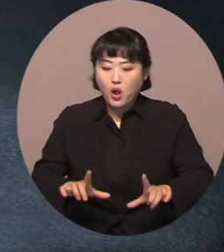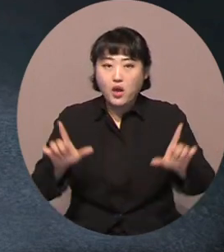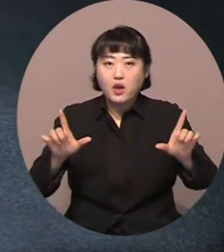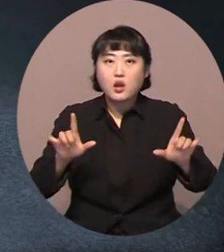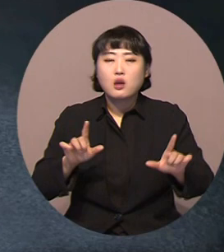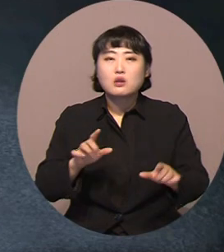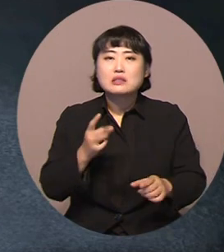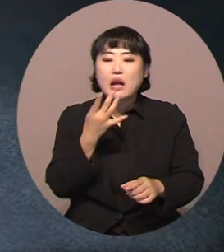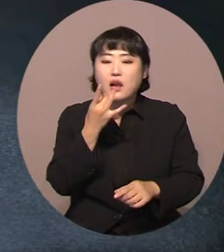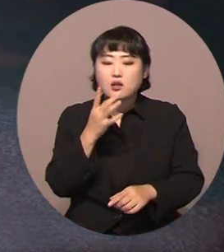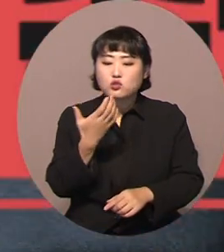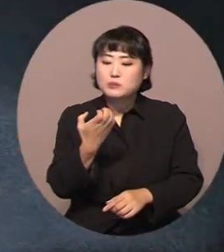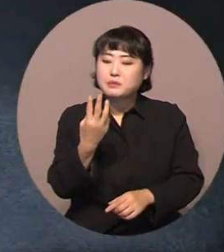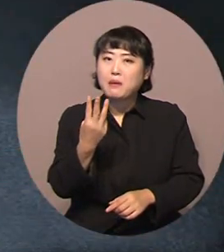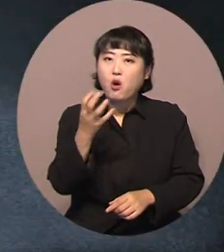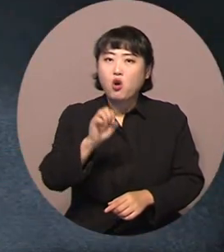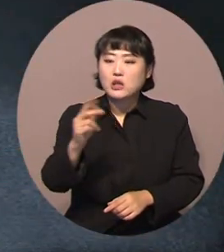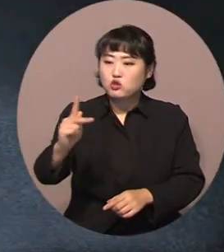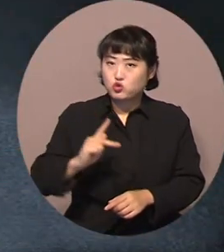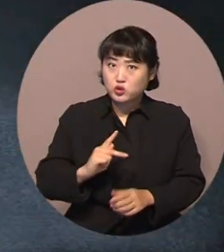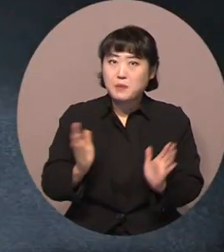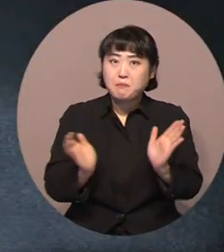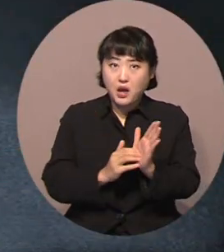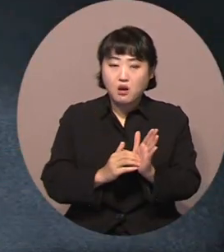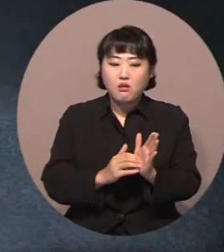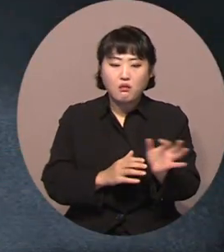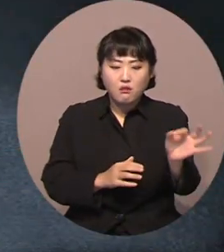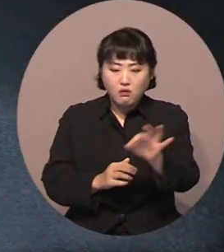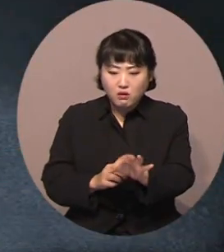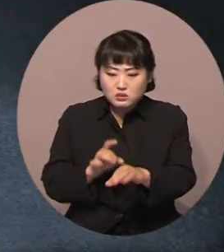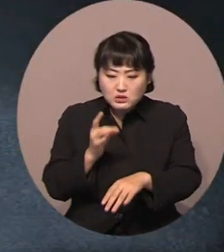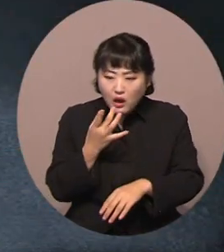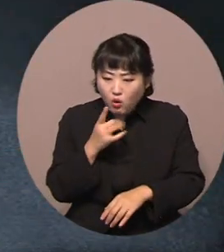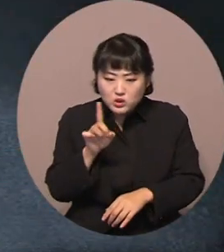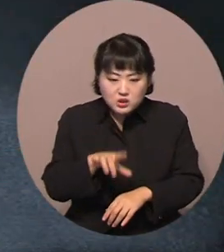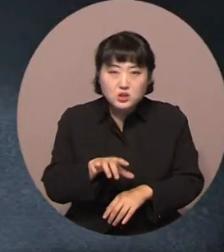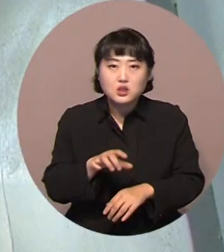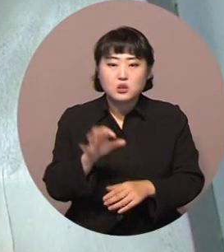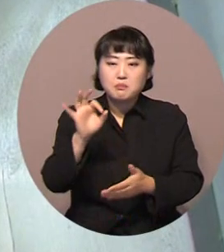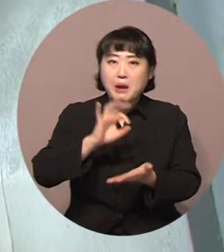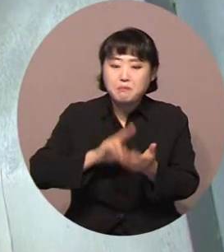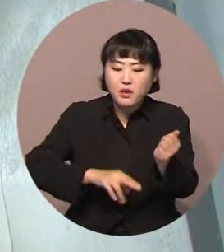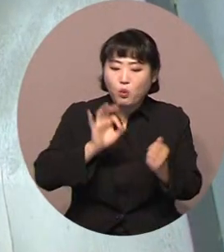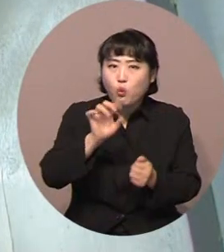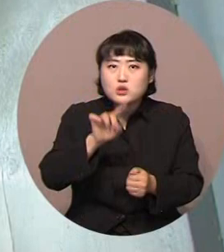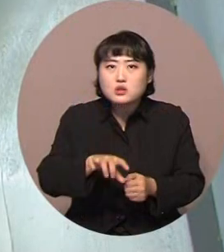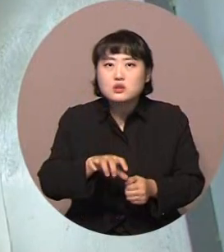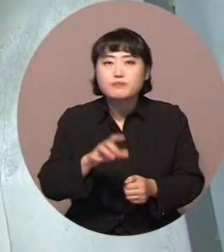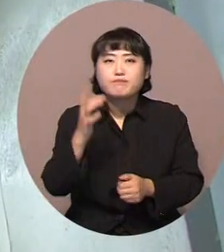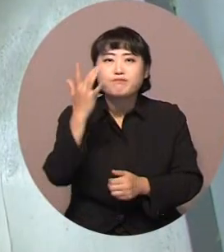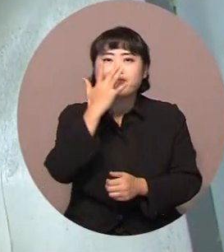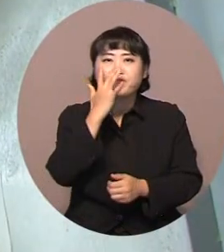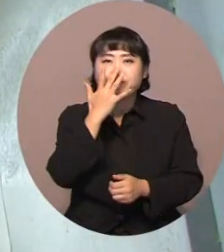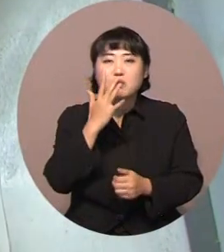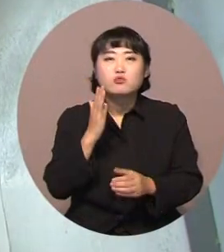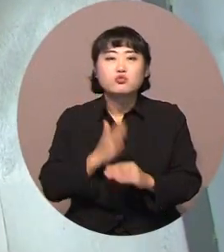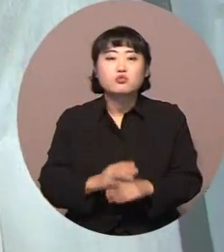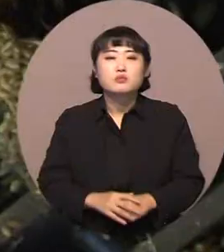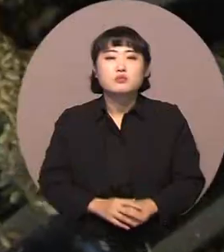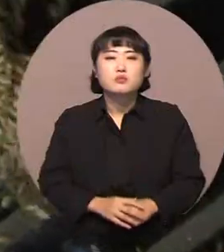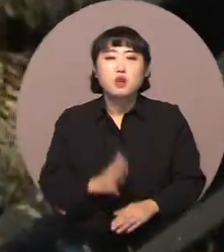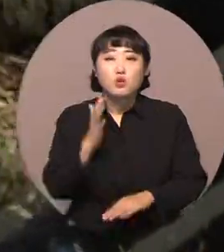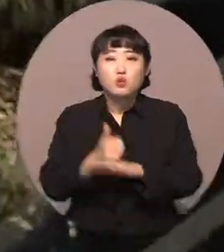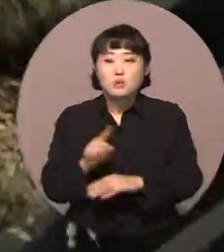쌀 93억 원어치를 수매했는데 쌀과 판매 대금의 행방이 묘연합니다. 결국 미수금을 포함해 127억